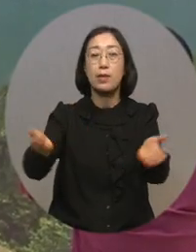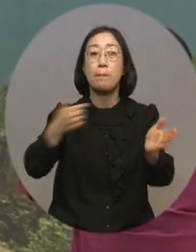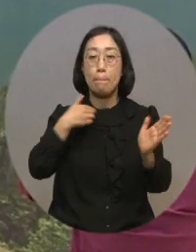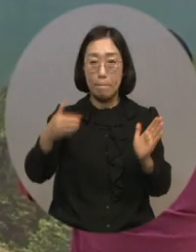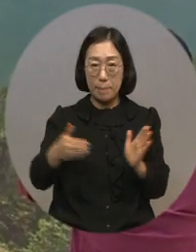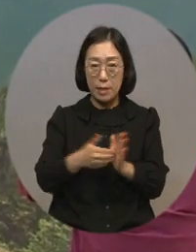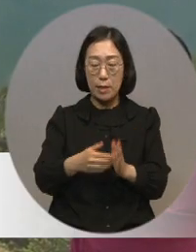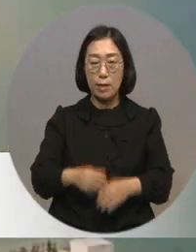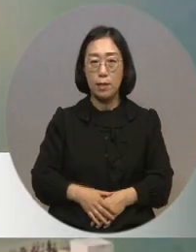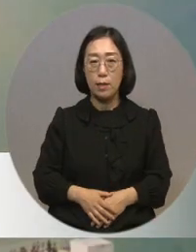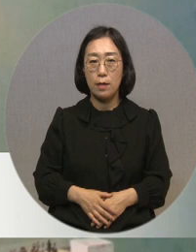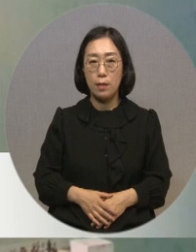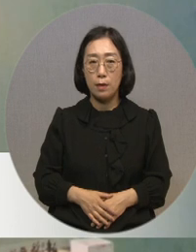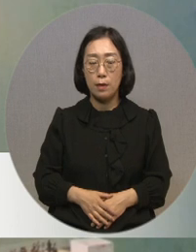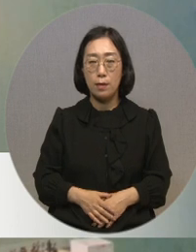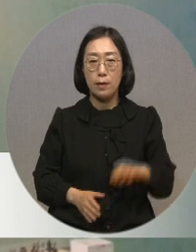진행됐습니다.